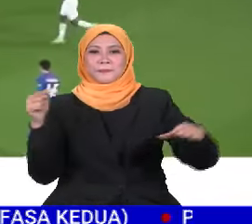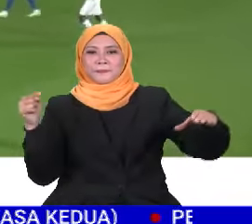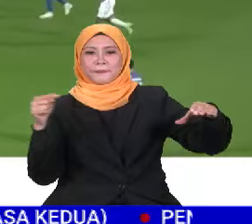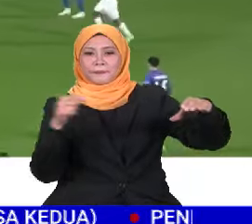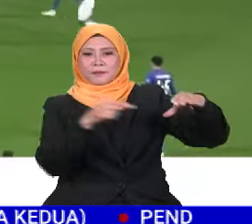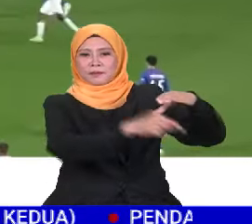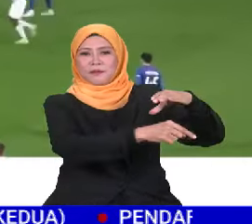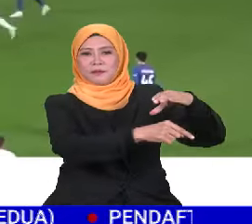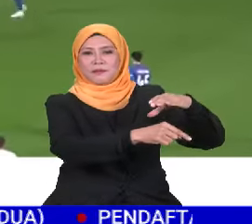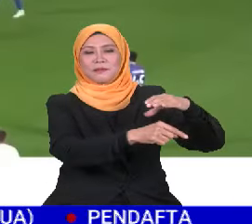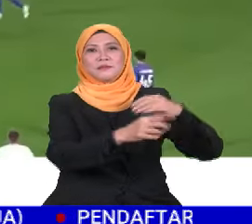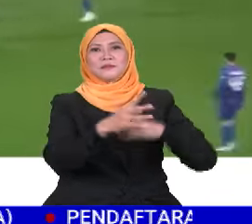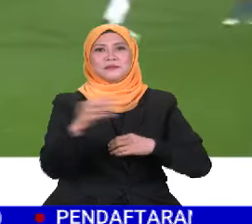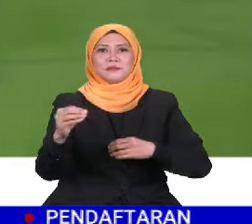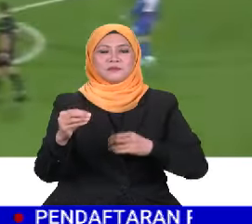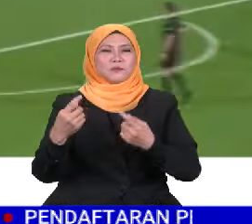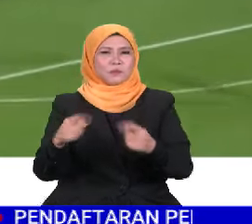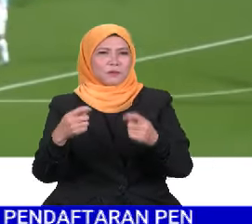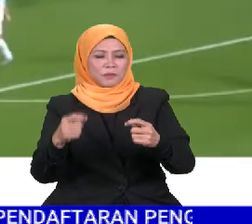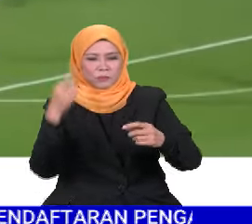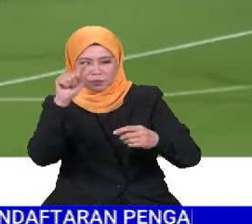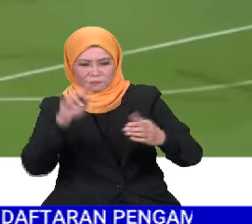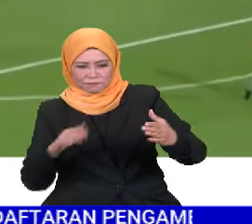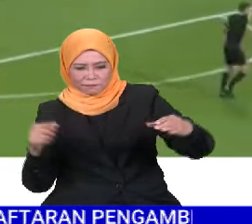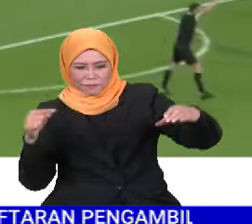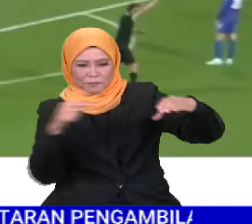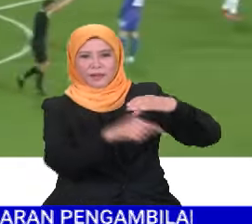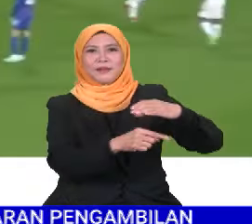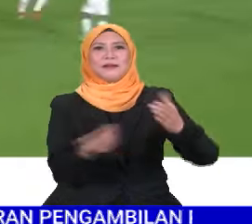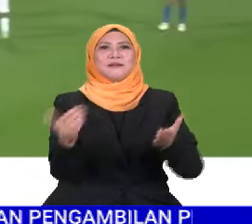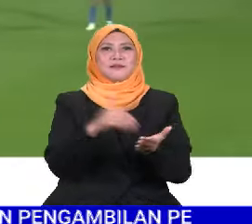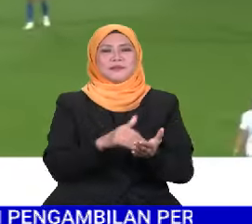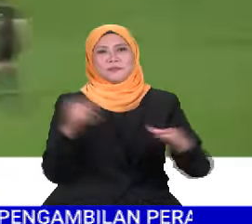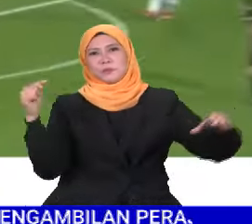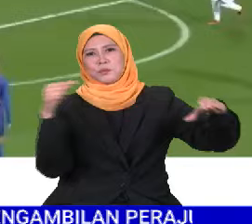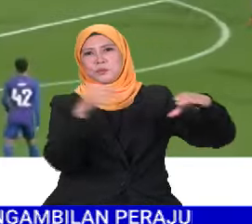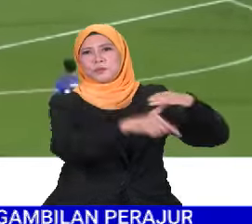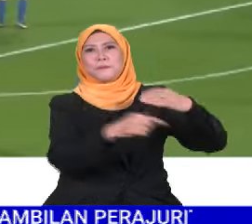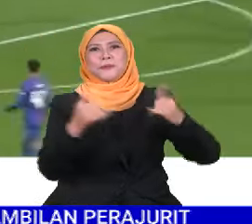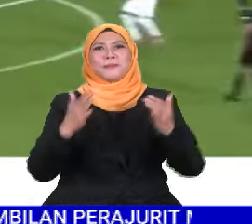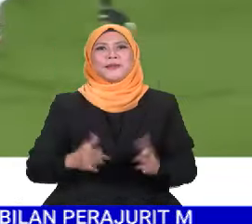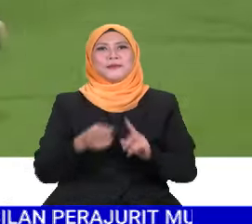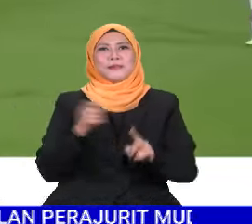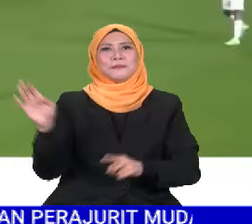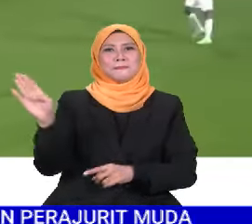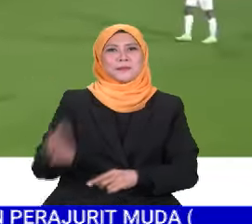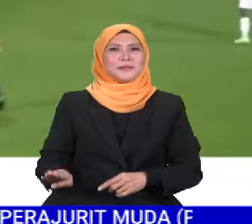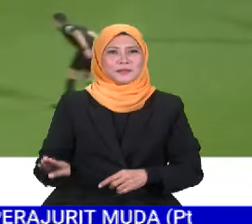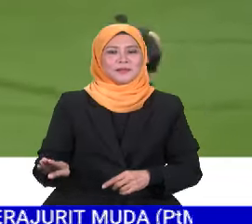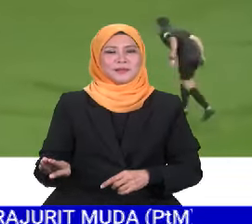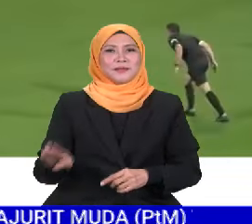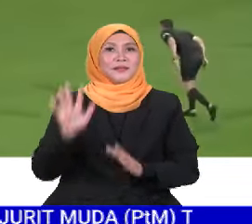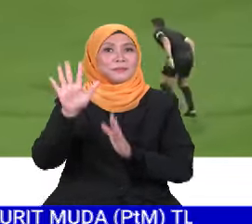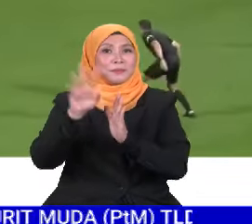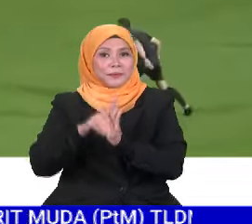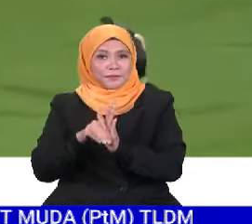dengan jaringan itu, anak buah Esteban Solari cuba untuk bangkit namun mereka dihukum lagi. Menerusi jaringan seorang lagi pemain dari Brazil Malcolm 5